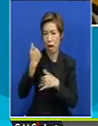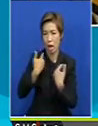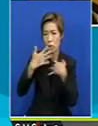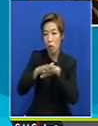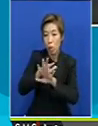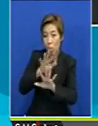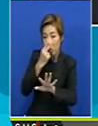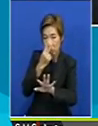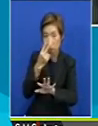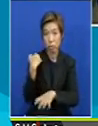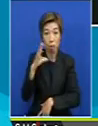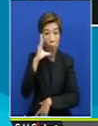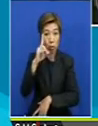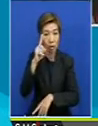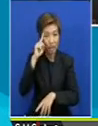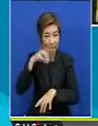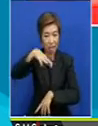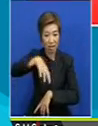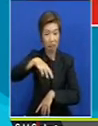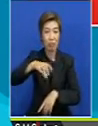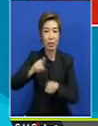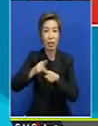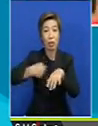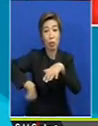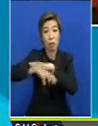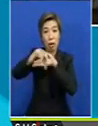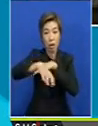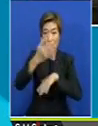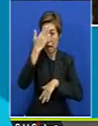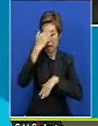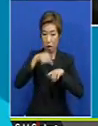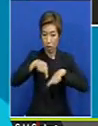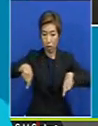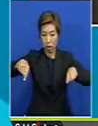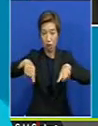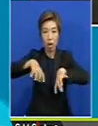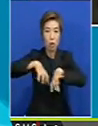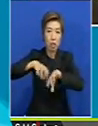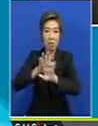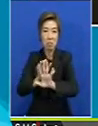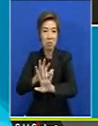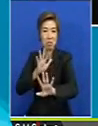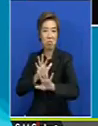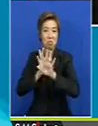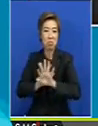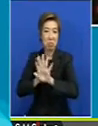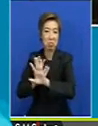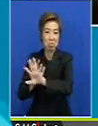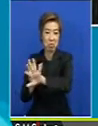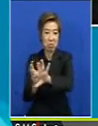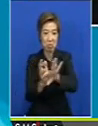เพราะว่าพรุ่งนี้เนี่ยหน้าสนามเท่าที่ทราบมาก็คือว่าเขาจะจัดเป็นคาร์นิวัลรอบสน